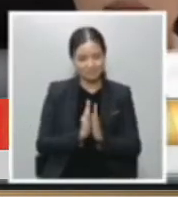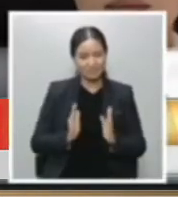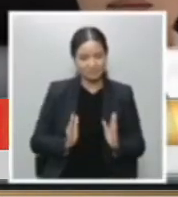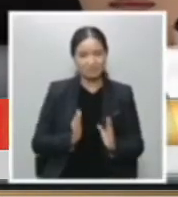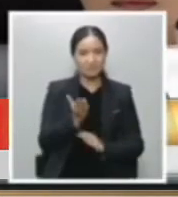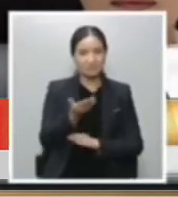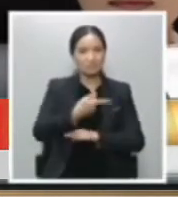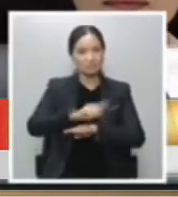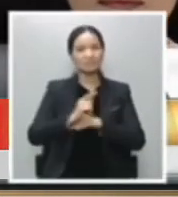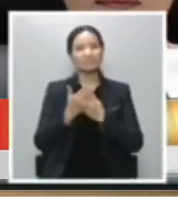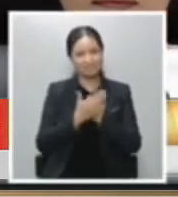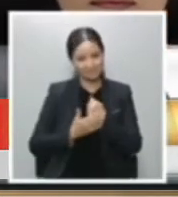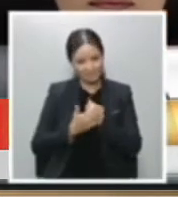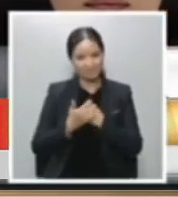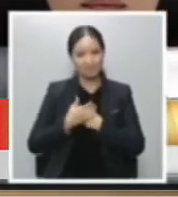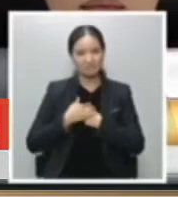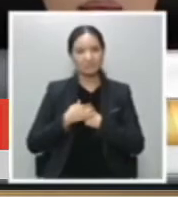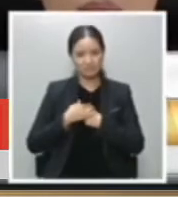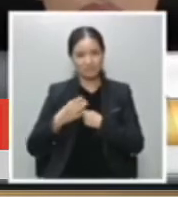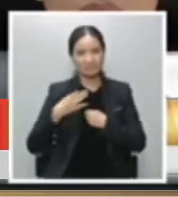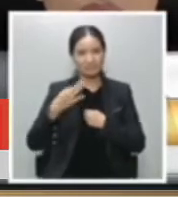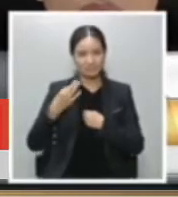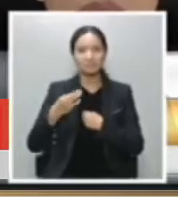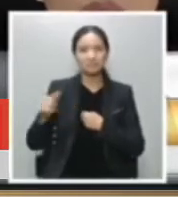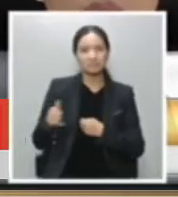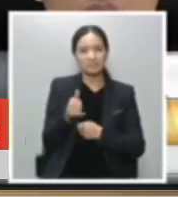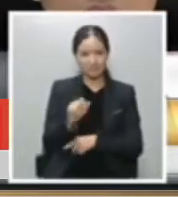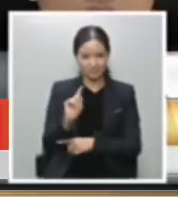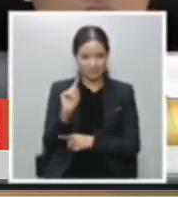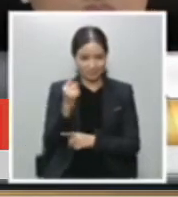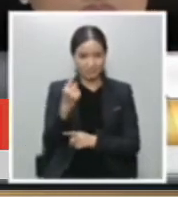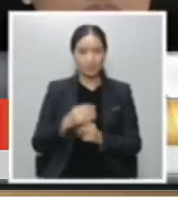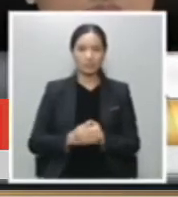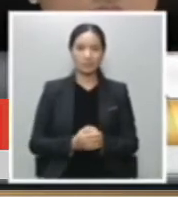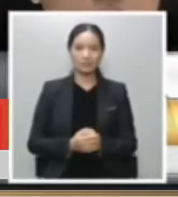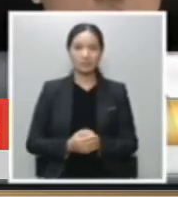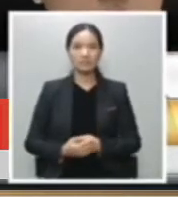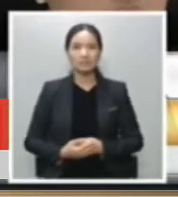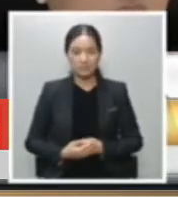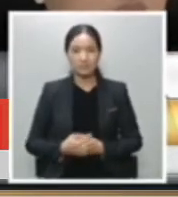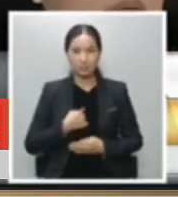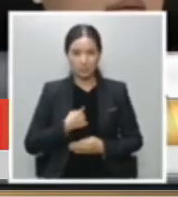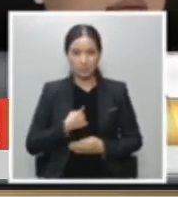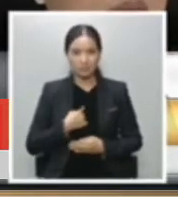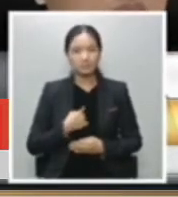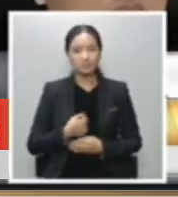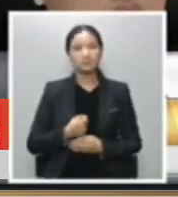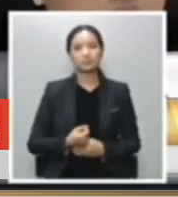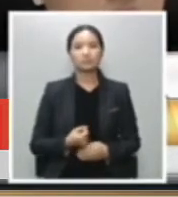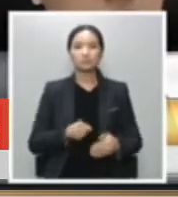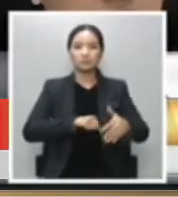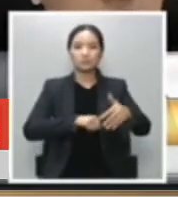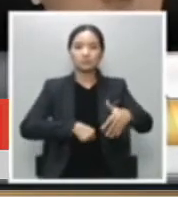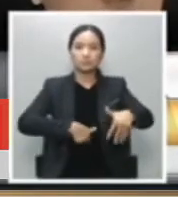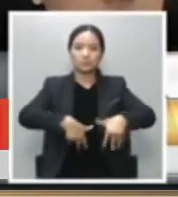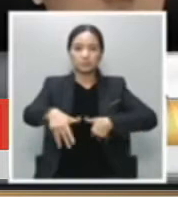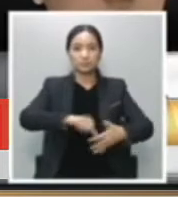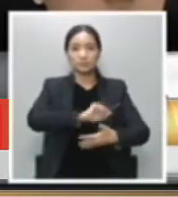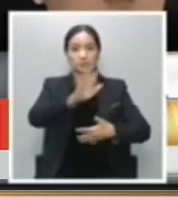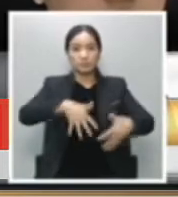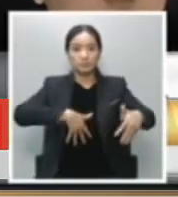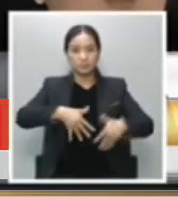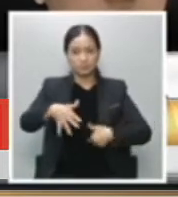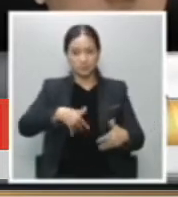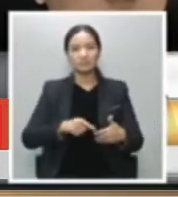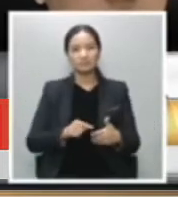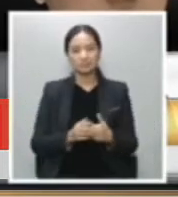ที่เมตตายังเรียกอีกครั้งหนึ่งค่ะในฐานะตัวแทนของพี่น้องเมืองส